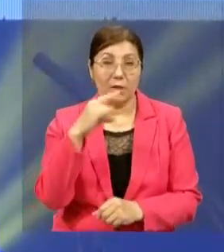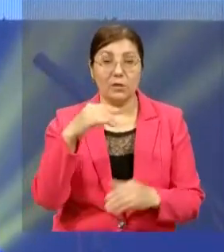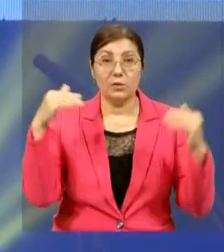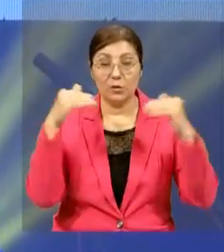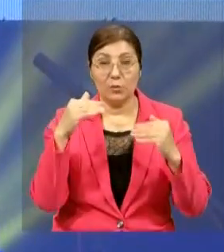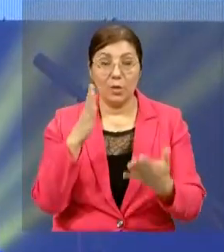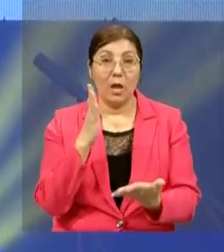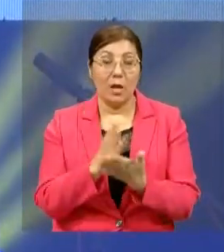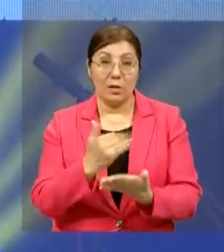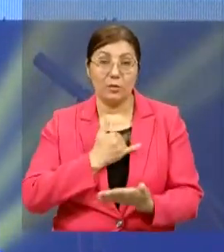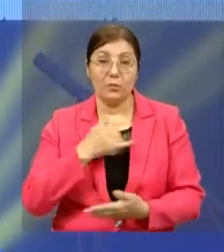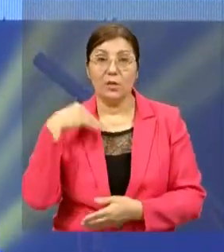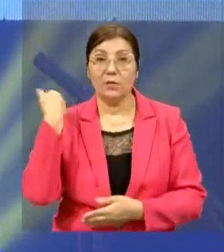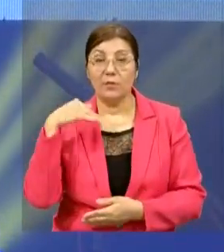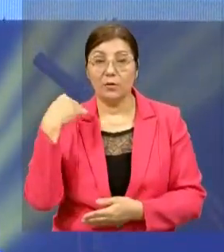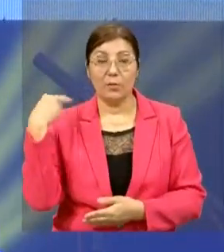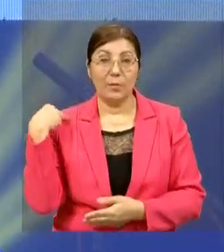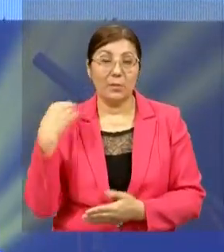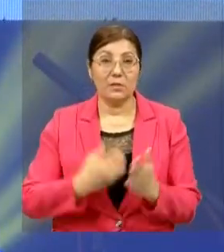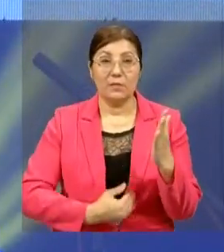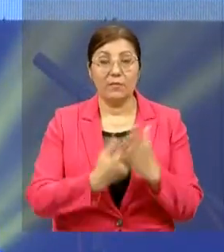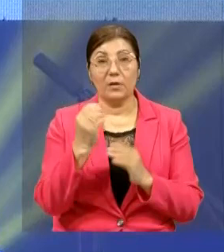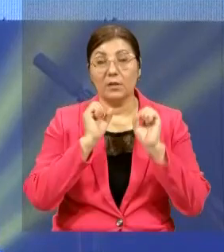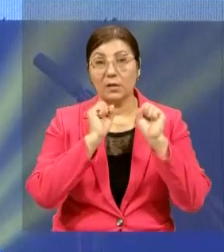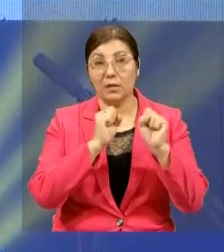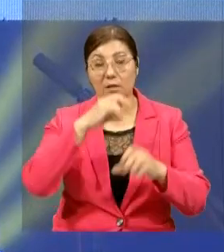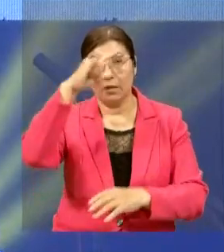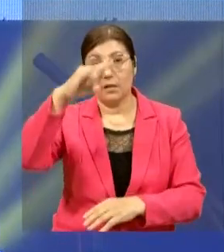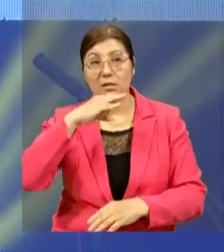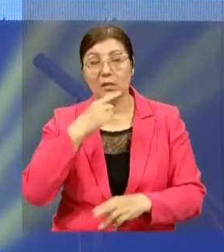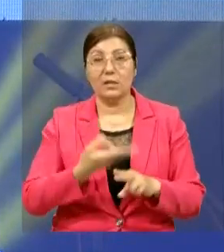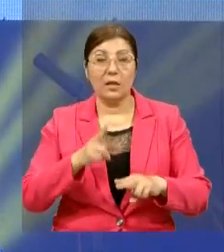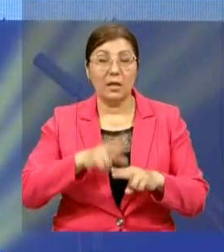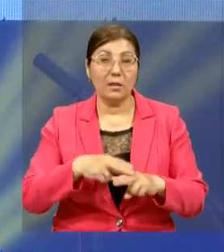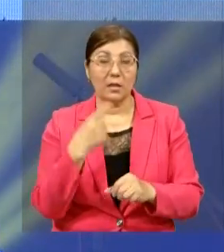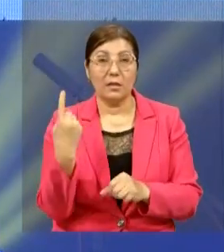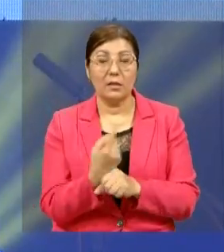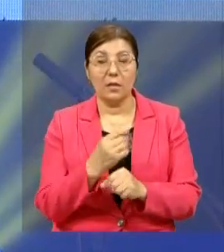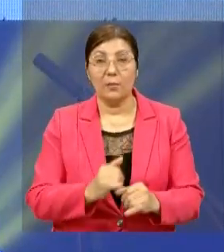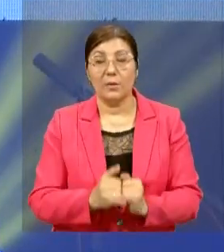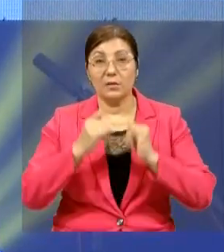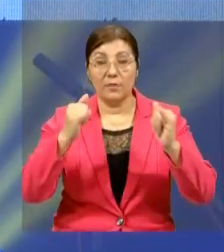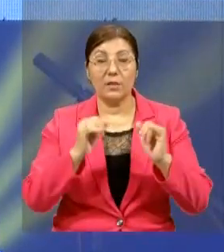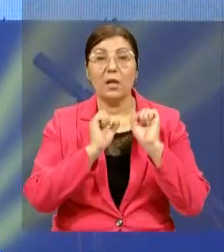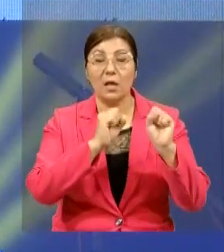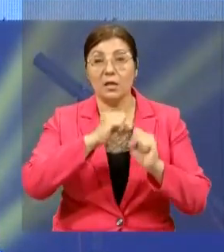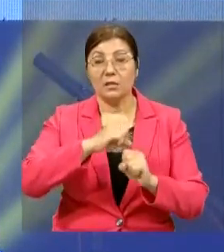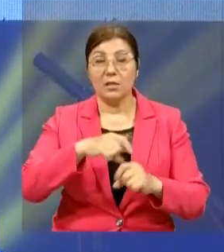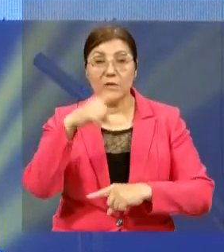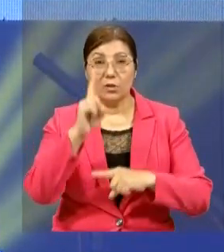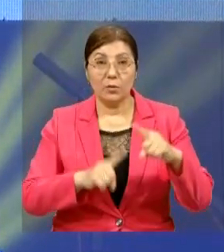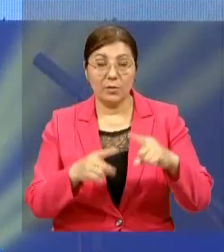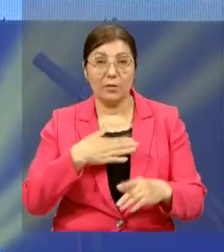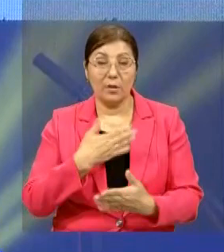акту как отметил президент страны повышение обороноспособности Казахстана является одной из стратегических задач в целях защиты Родины со своей